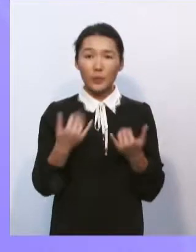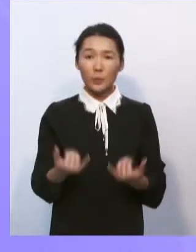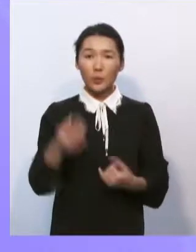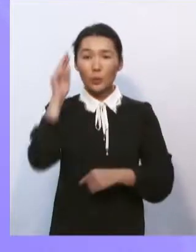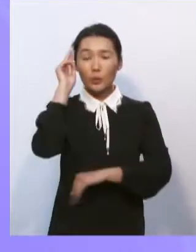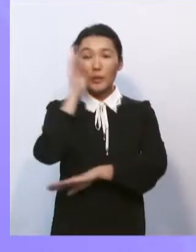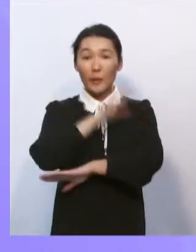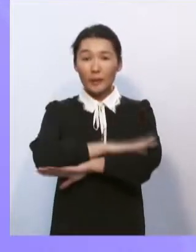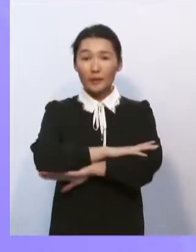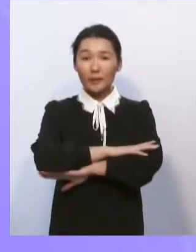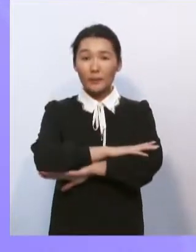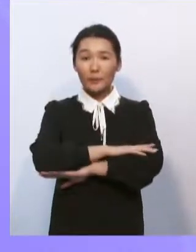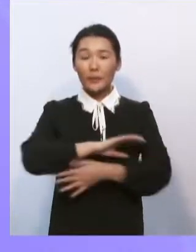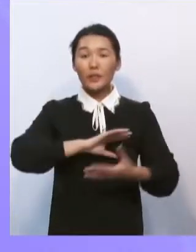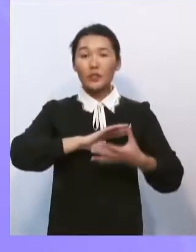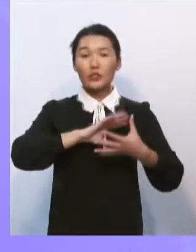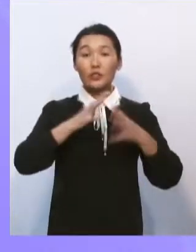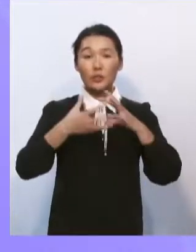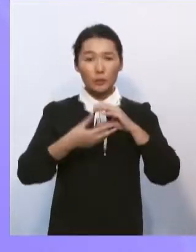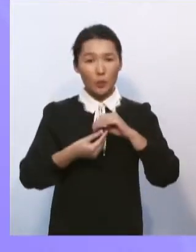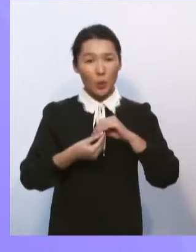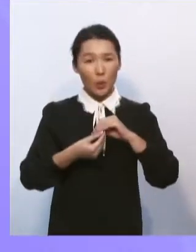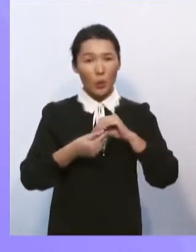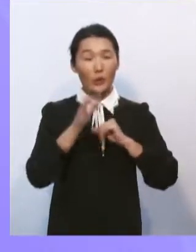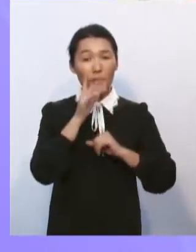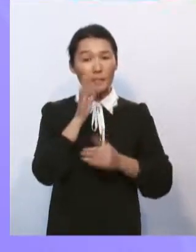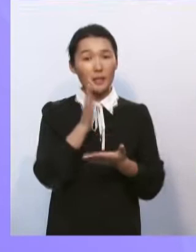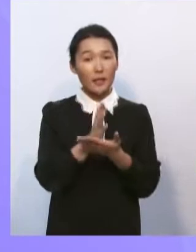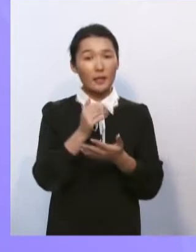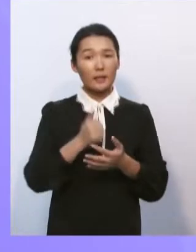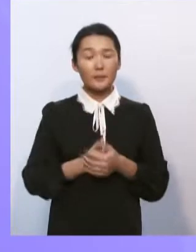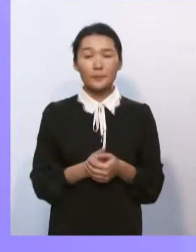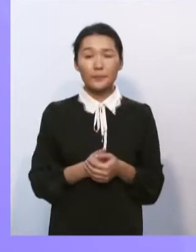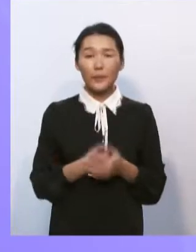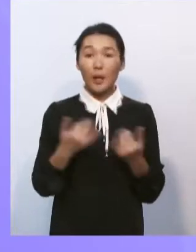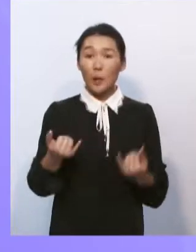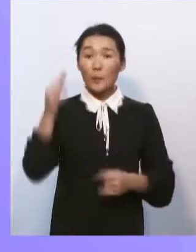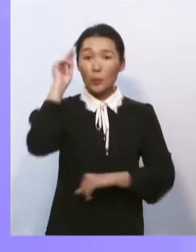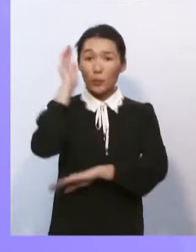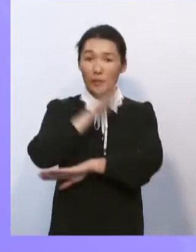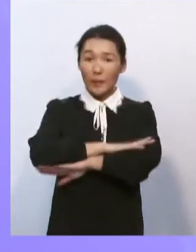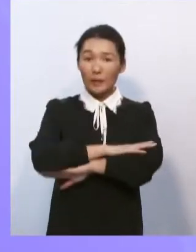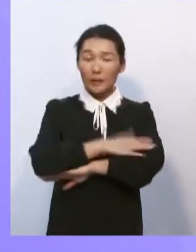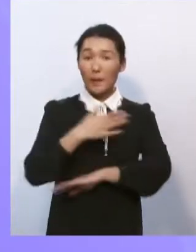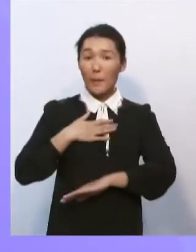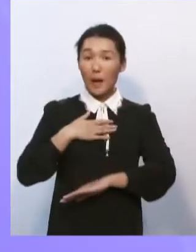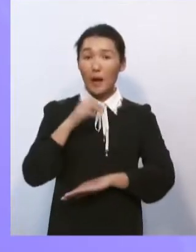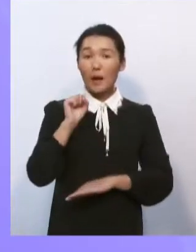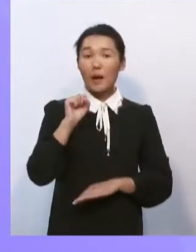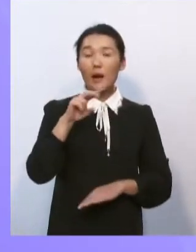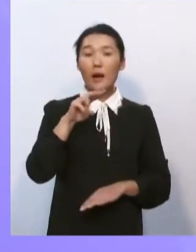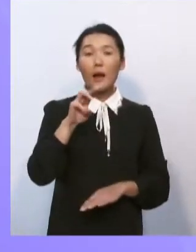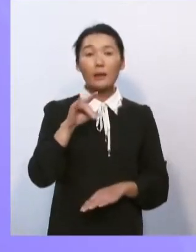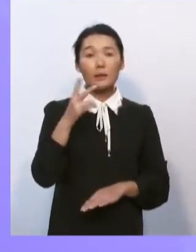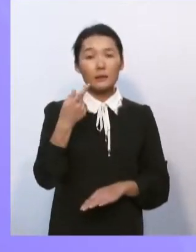Бүгүнкү сабакты жыйынтыктоого кезек келди. Бүгүнкү сабакта мага Алтынай аттуу